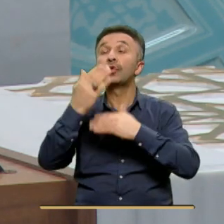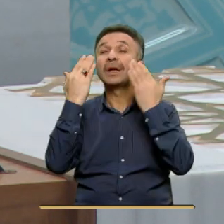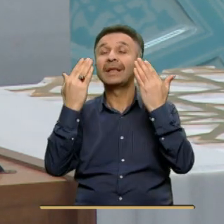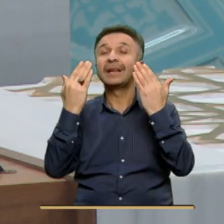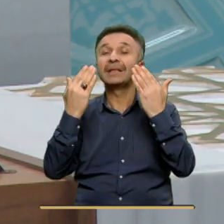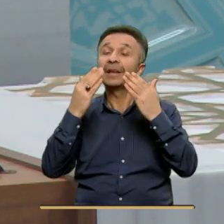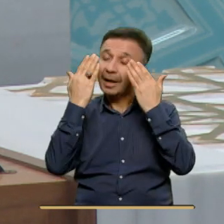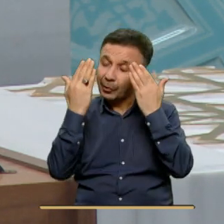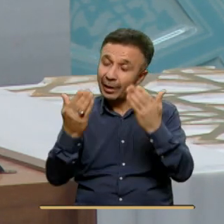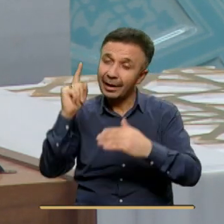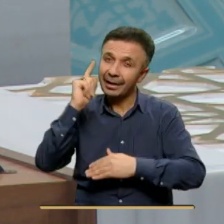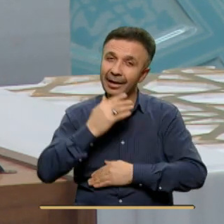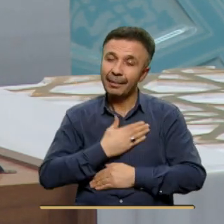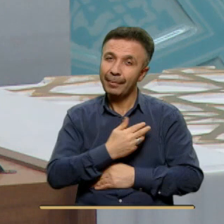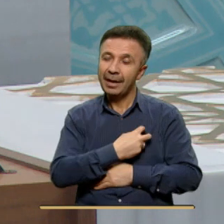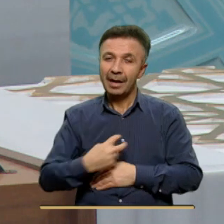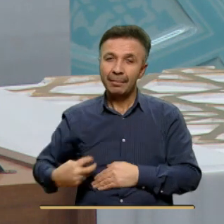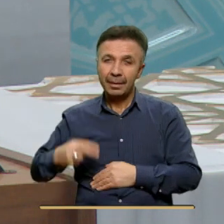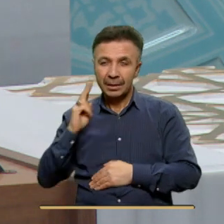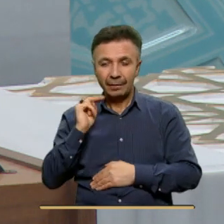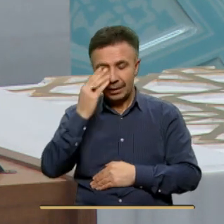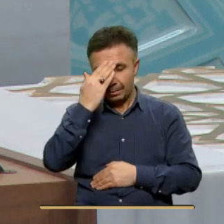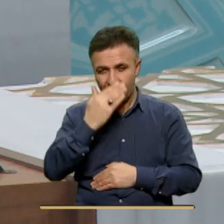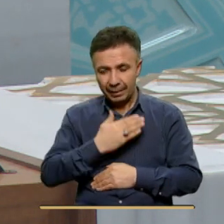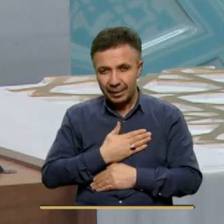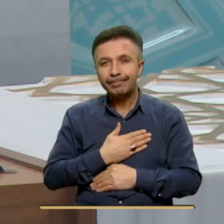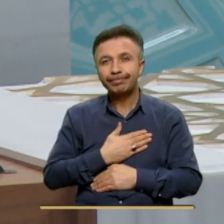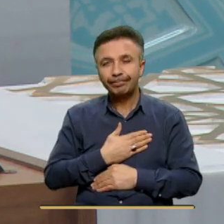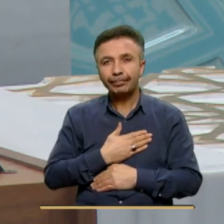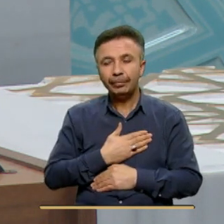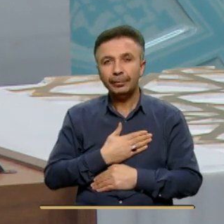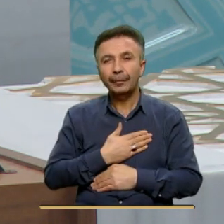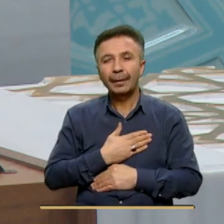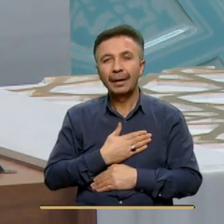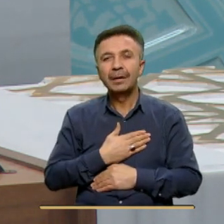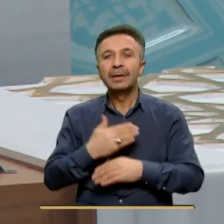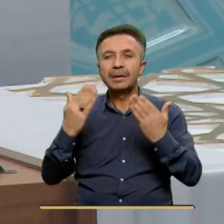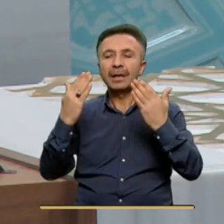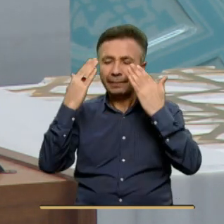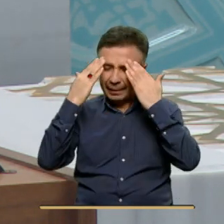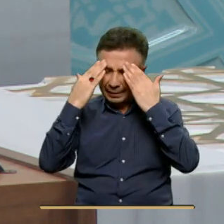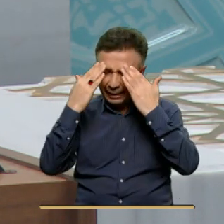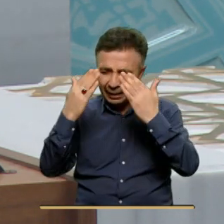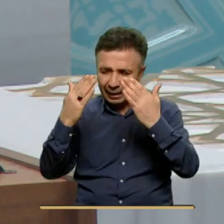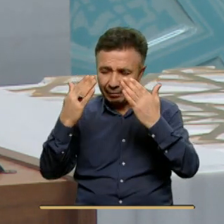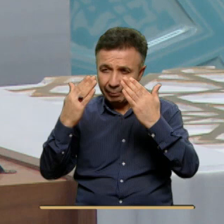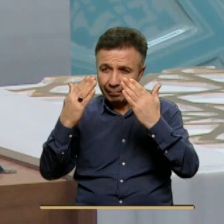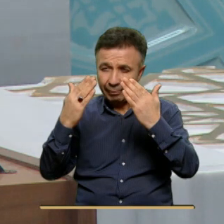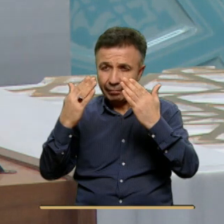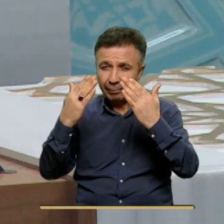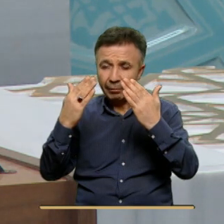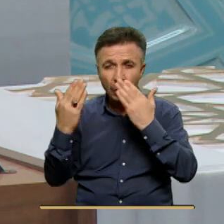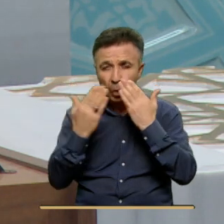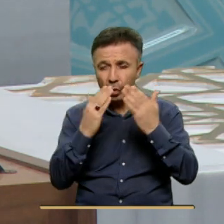eyle ya Rab. Peygamberimiz aleyhissalatu vesselam Efendimiz'e salat ve selamlar okuruz.